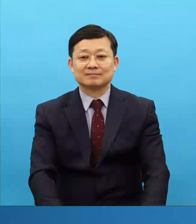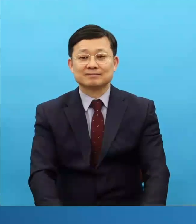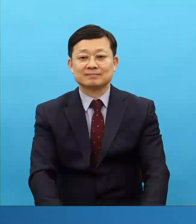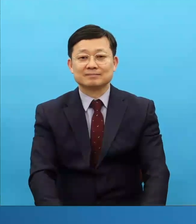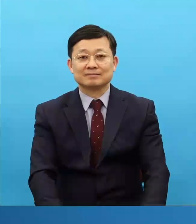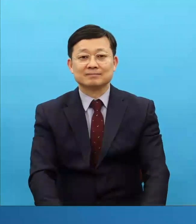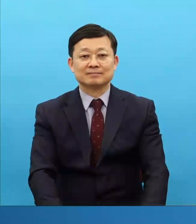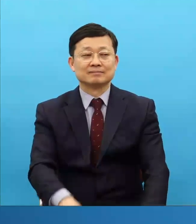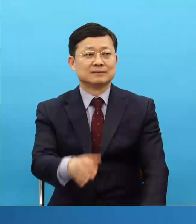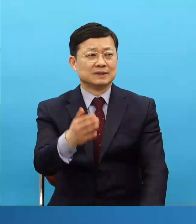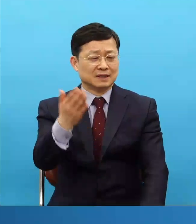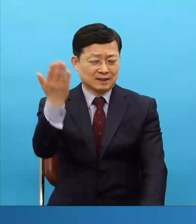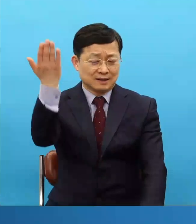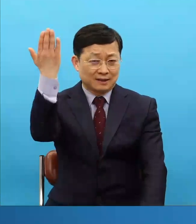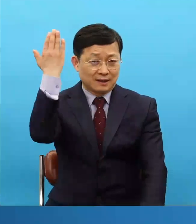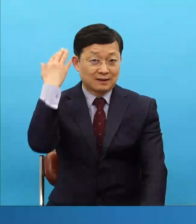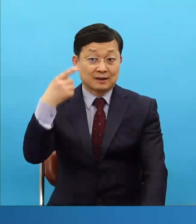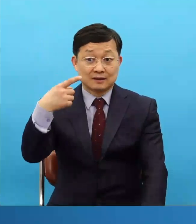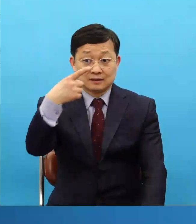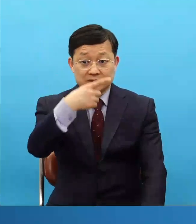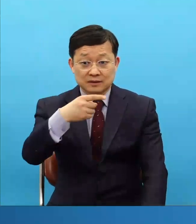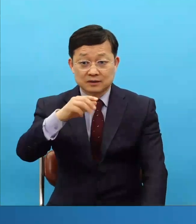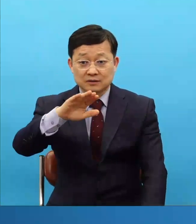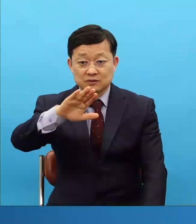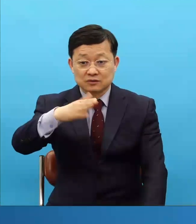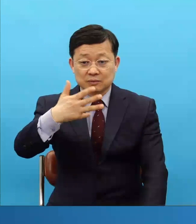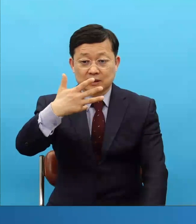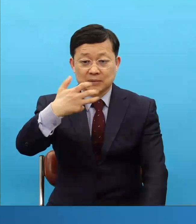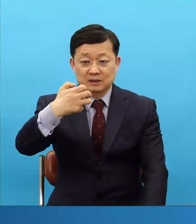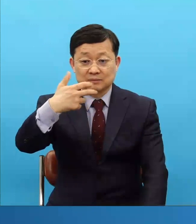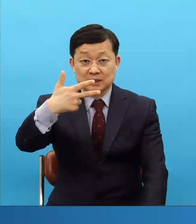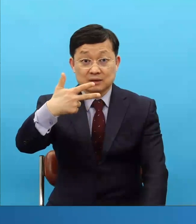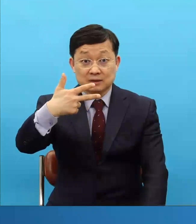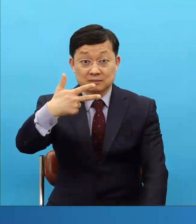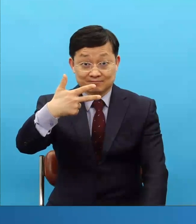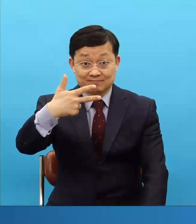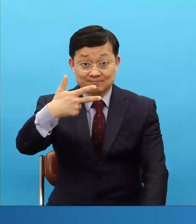건강에 대한 관심은 누구나 다 있겠죠. I'm sure we're all interested in our health.